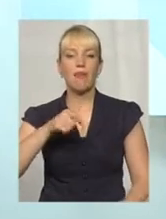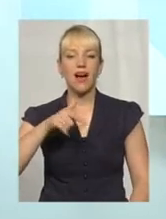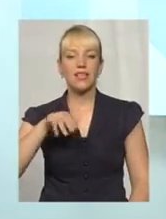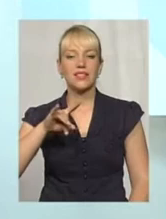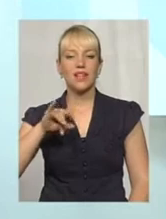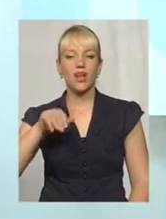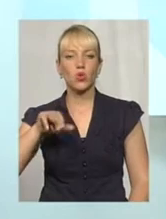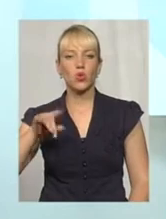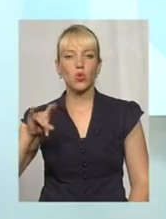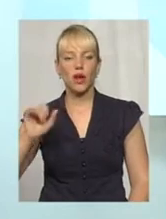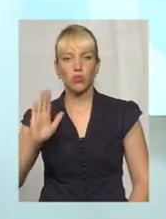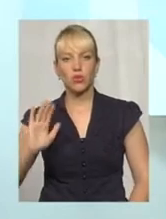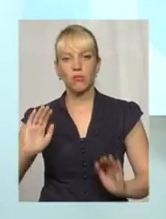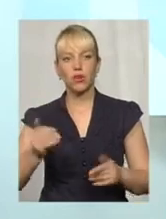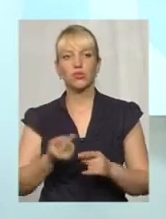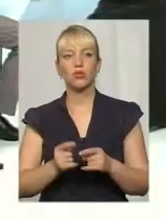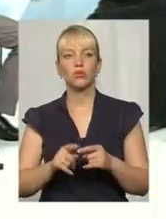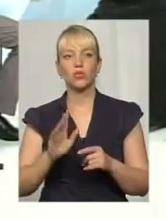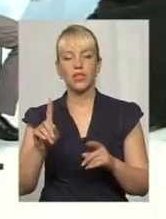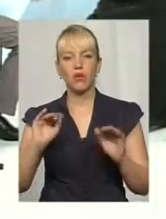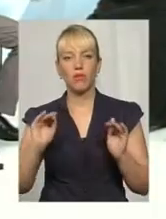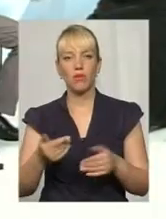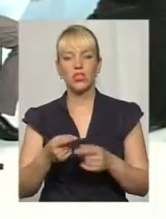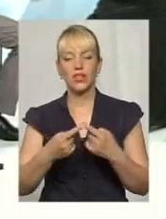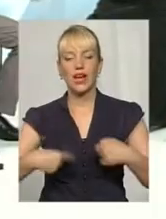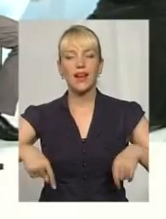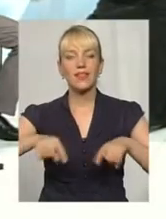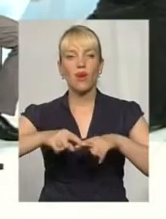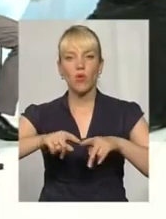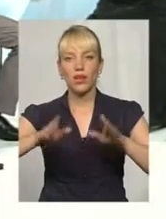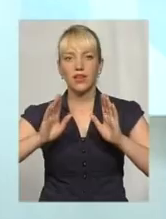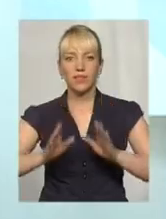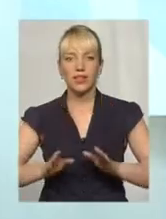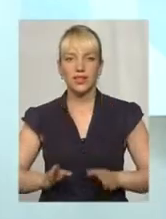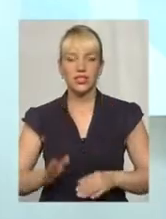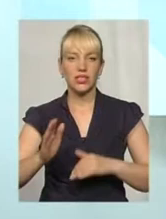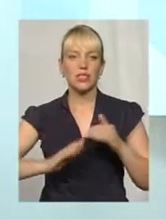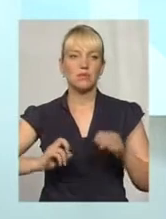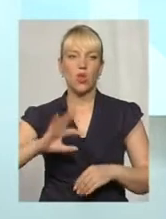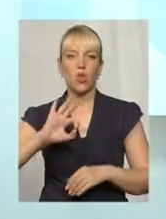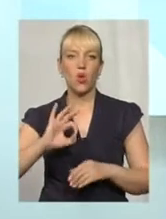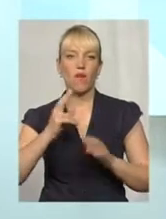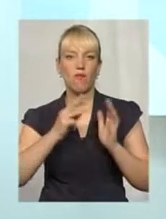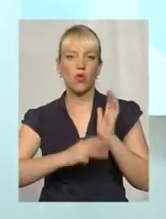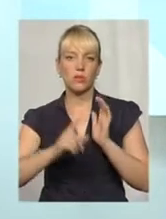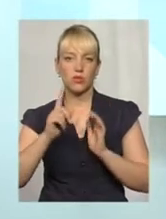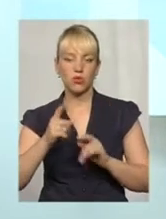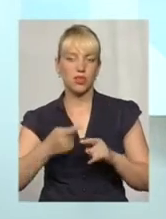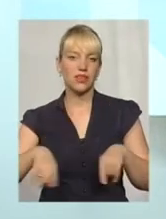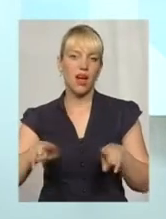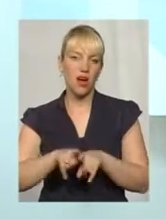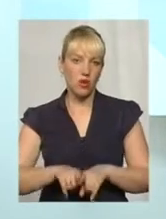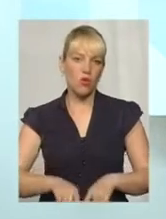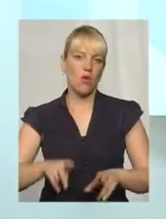значно менше, тому що це обмежена категорія, лише спеціальність 081, то, звичайно, такого